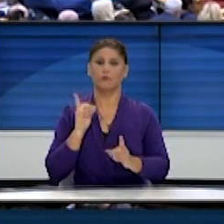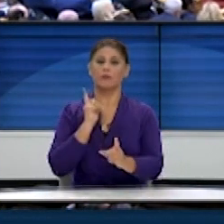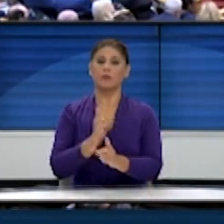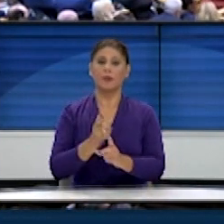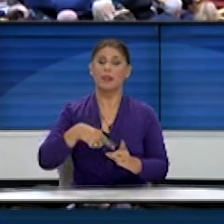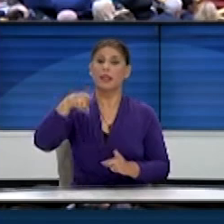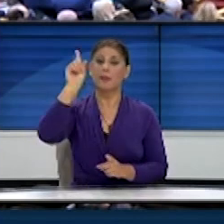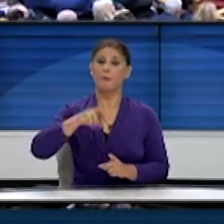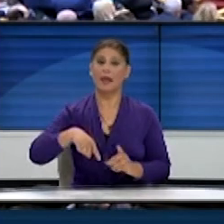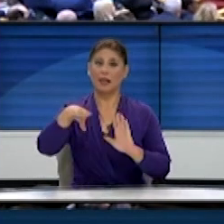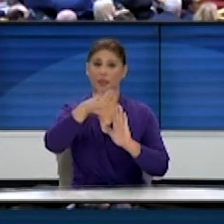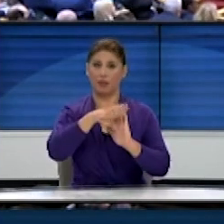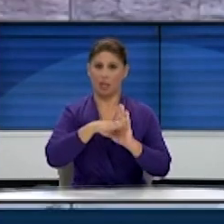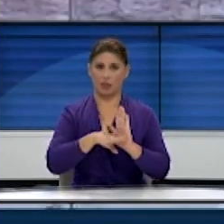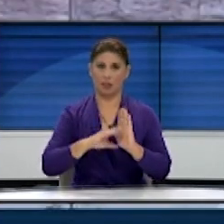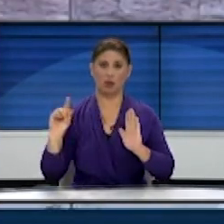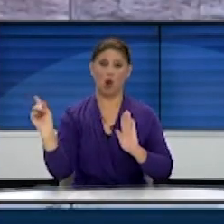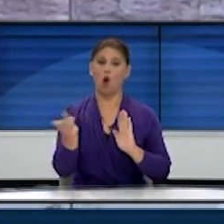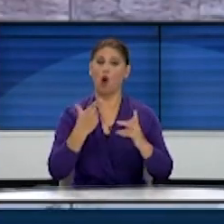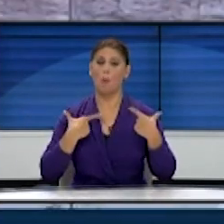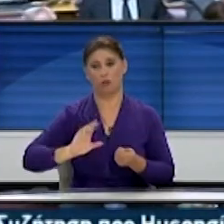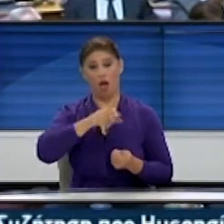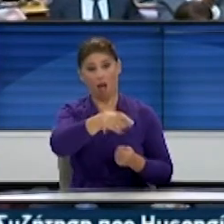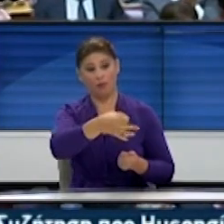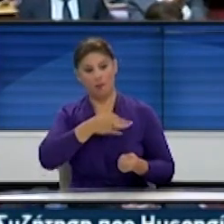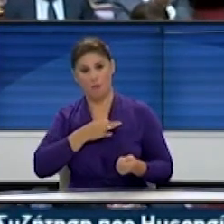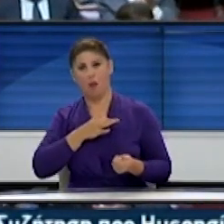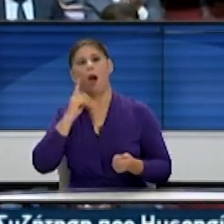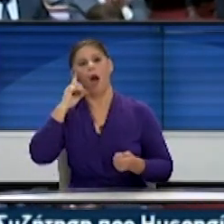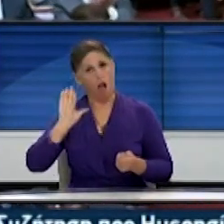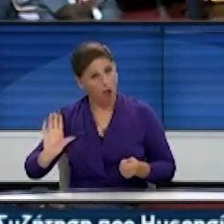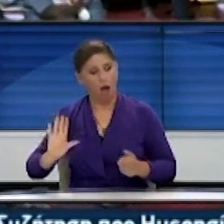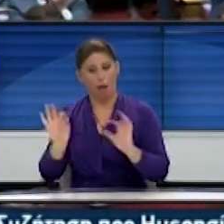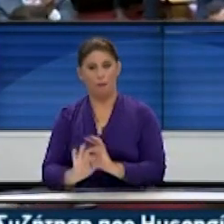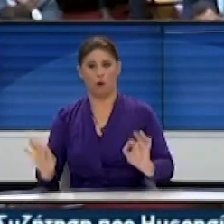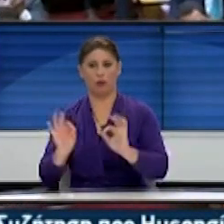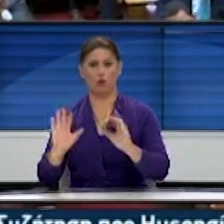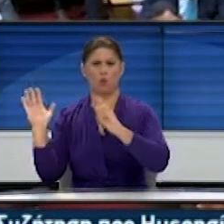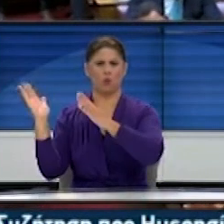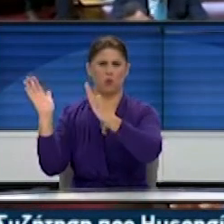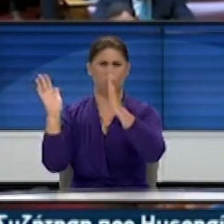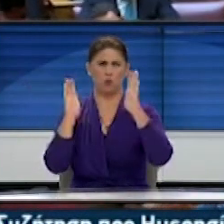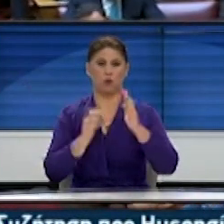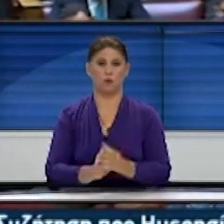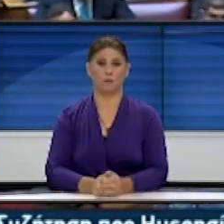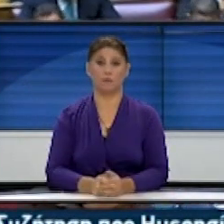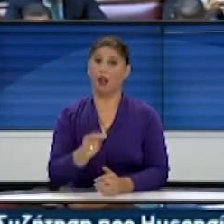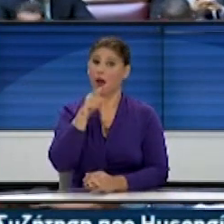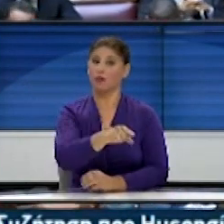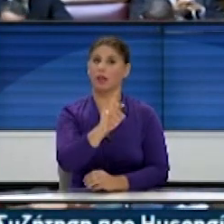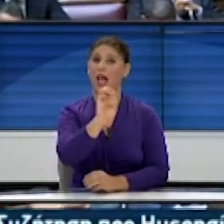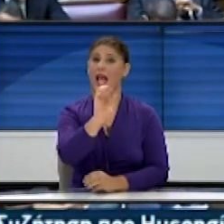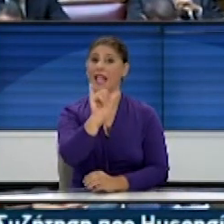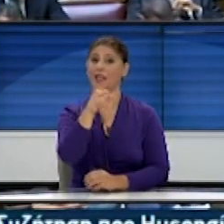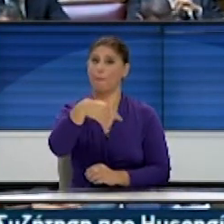προεκλογικό ζήτημα το θεσμικό. Το κράτος δικαίου, τα δικαιώματα, τις ελευθερίες, τεράστια ζητήματα. Τα θεωρούμε αυτονόητα